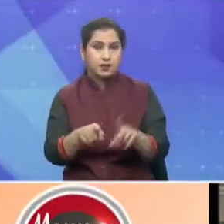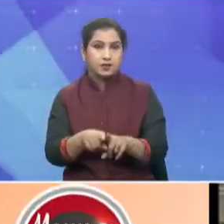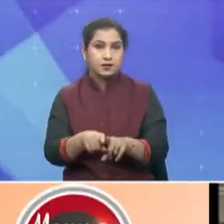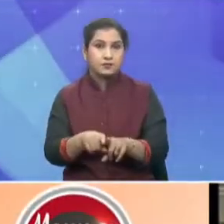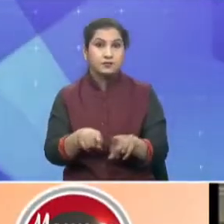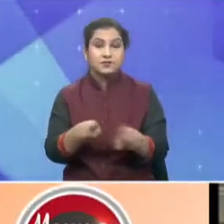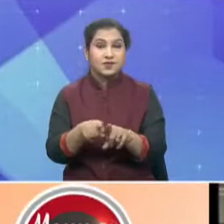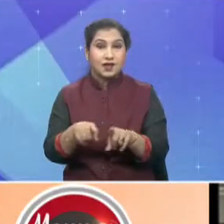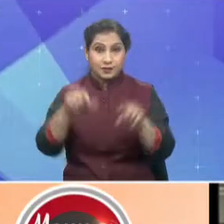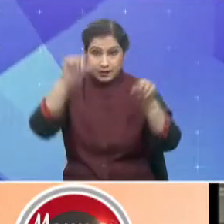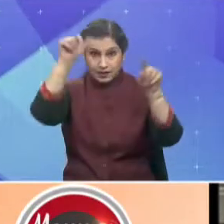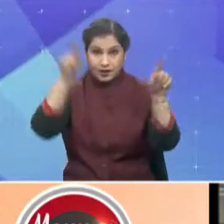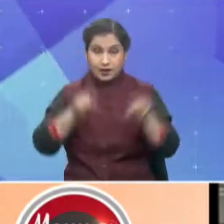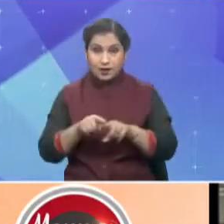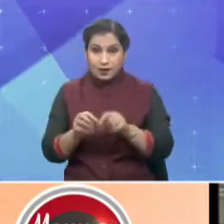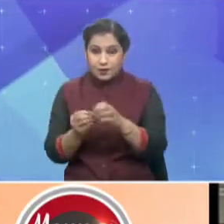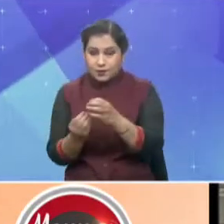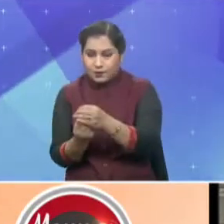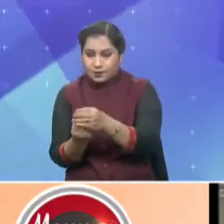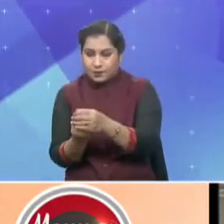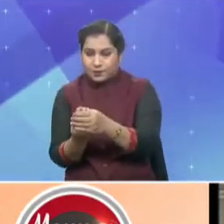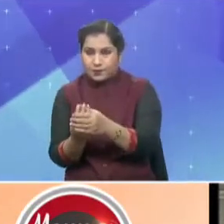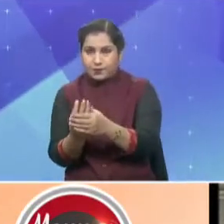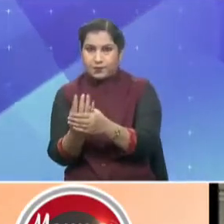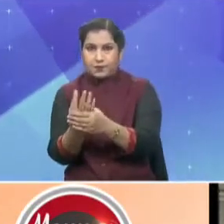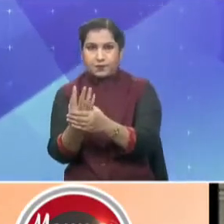शुभ्रे ज्योत्स्ना